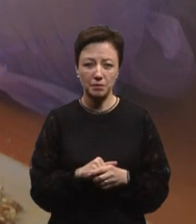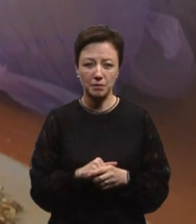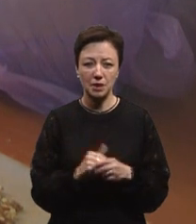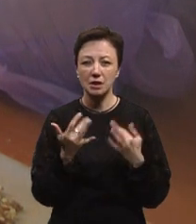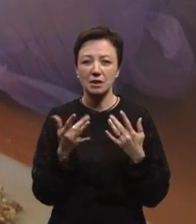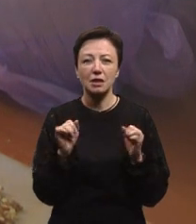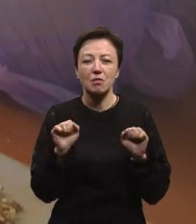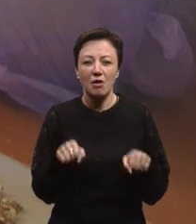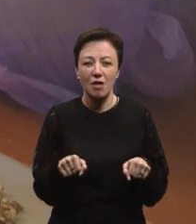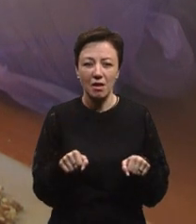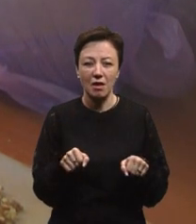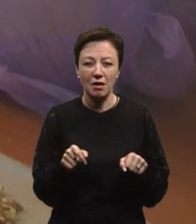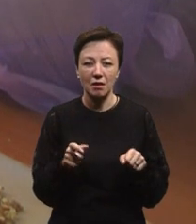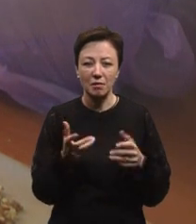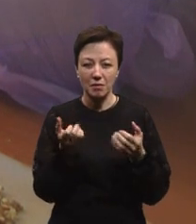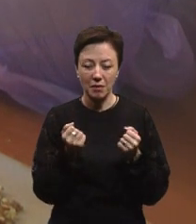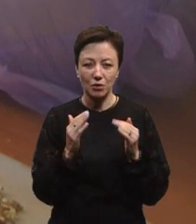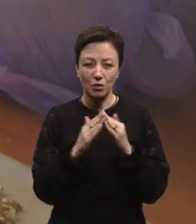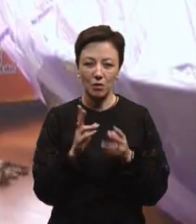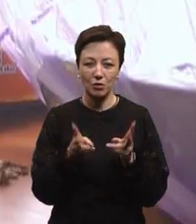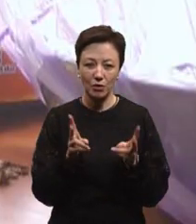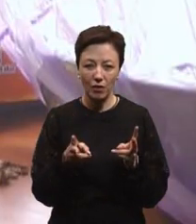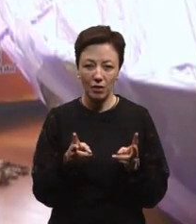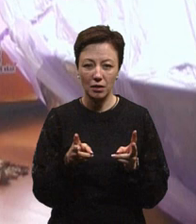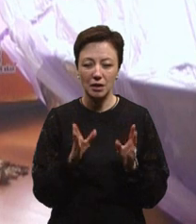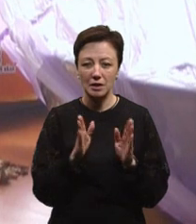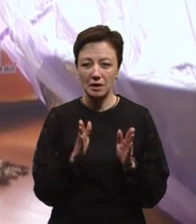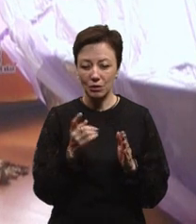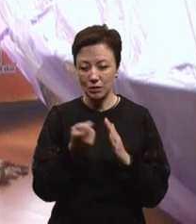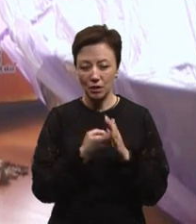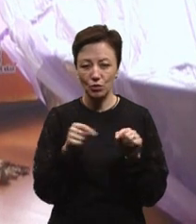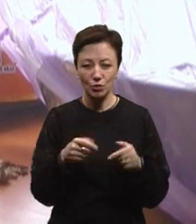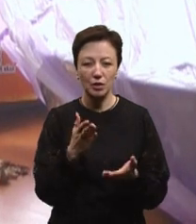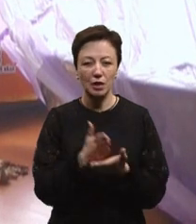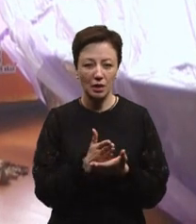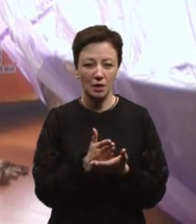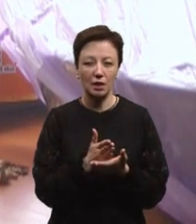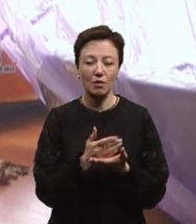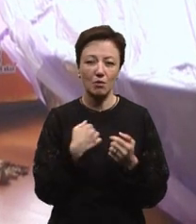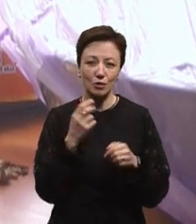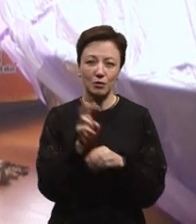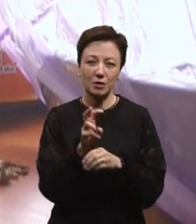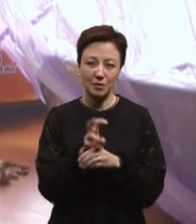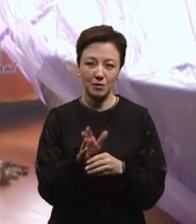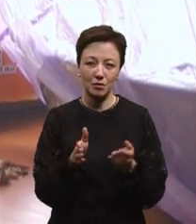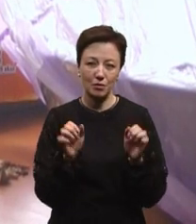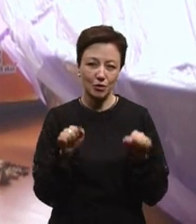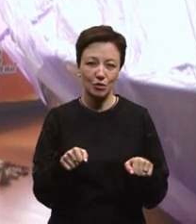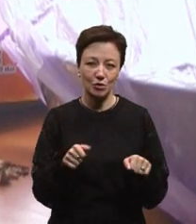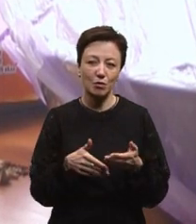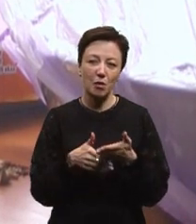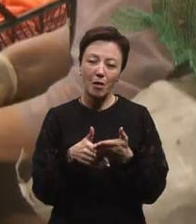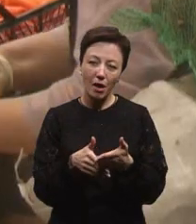скільки могла стільки і дуже дома готували вот тільки взнала що тут є і можу ходити Я можу